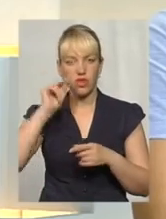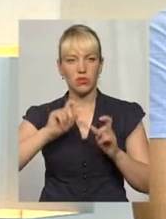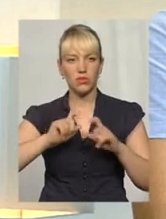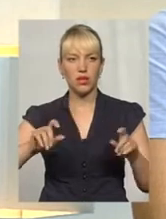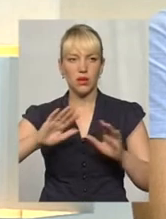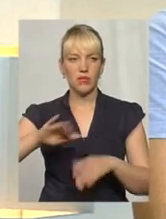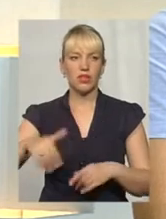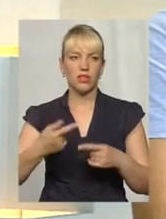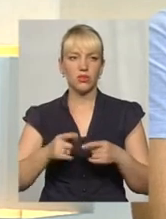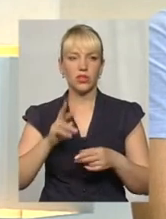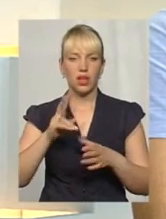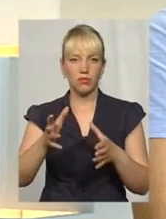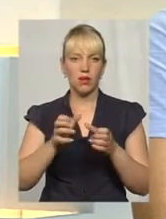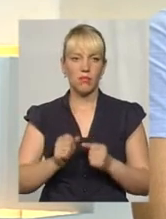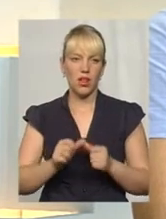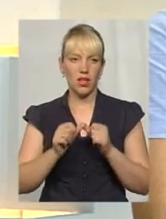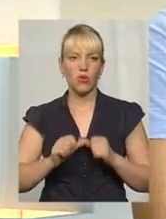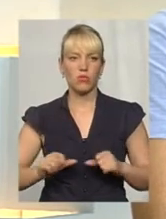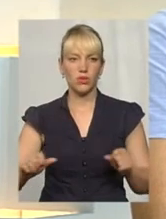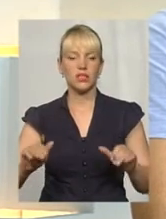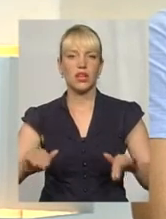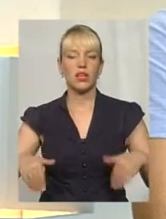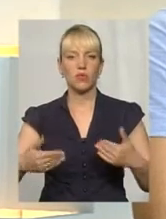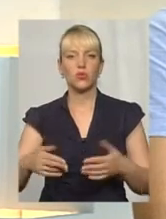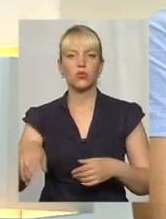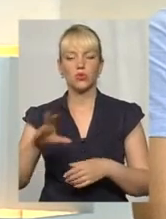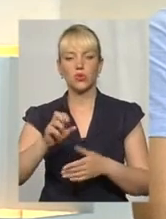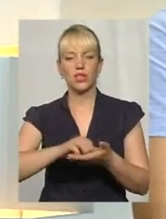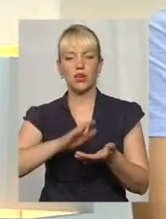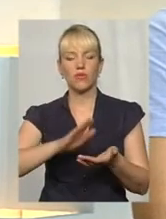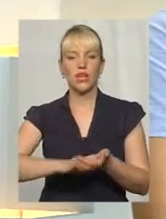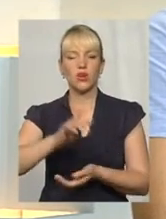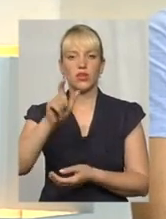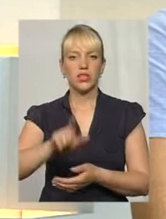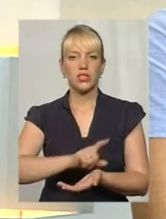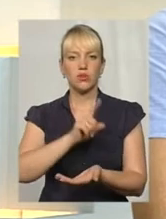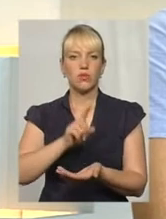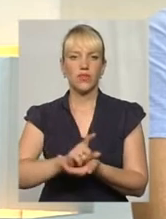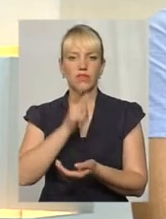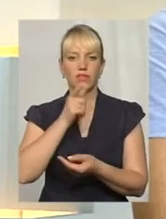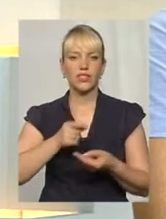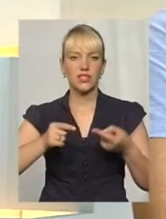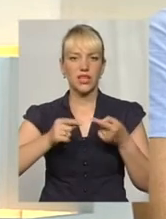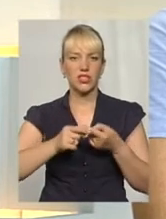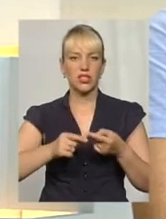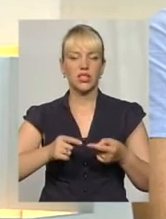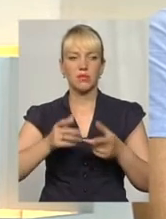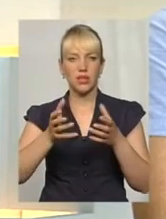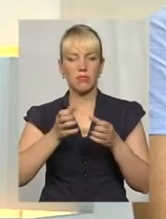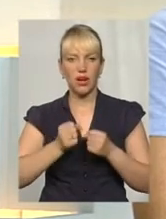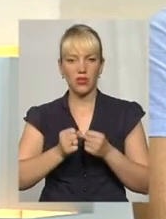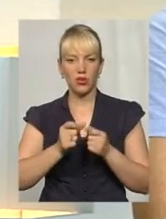того, як приймальна комісія рекомендує її до зарахування, вона зобов'язана у визначений приймальною